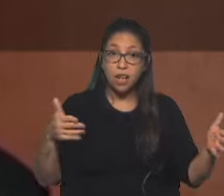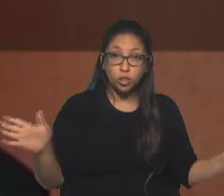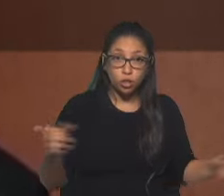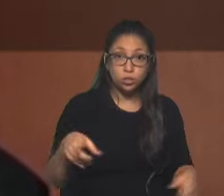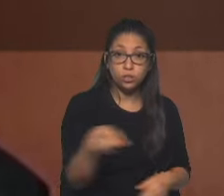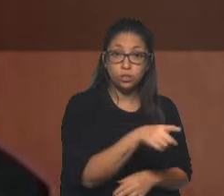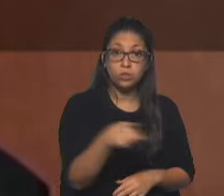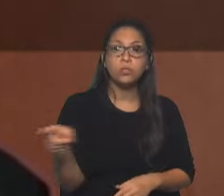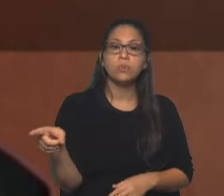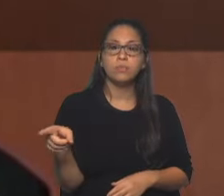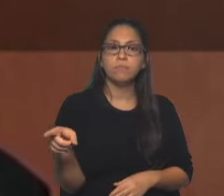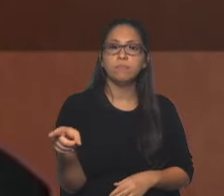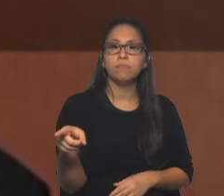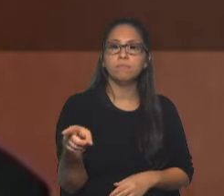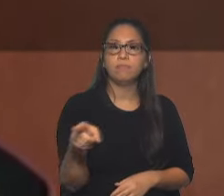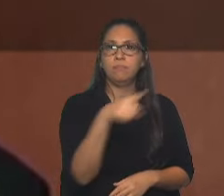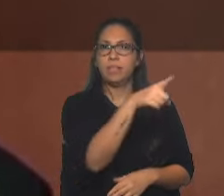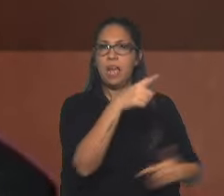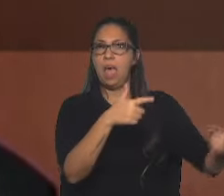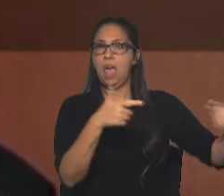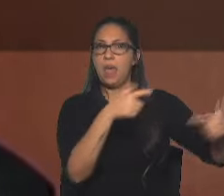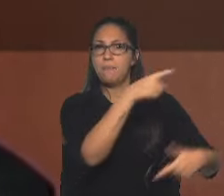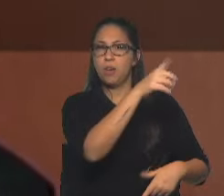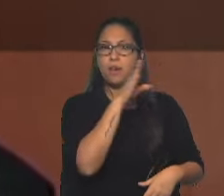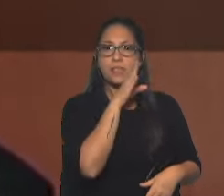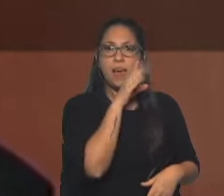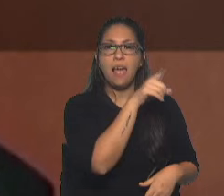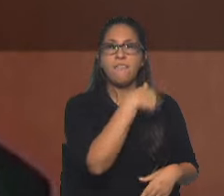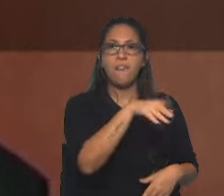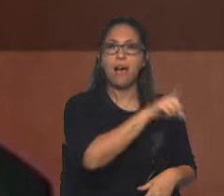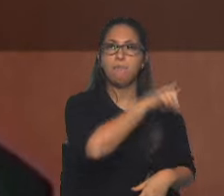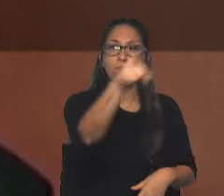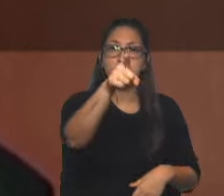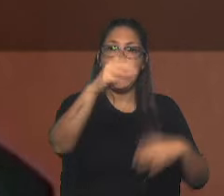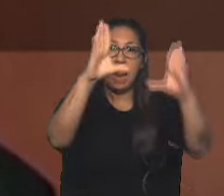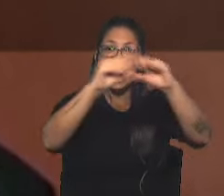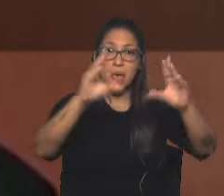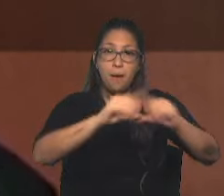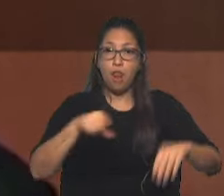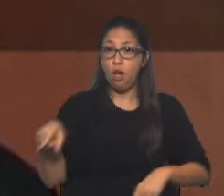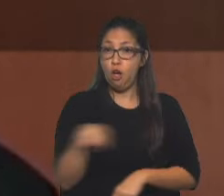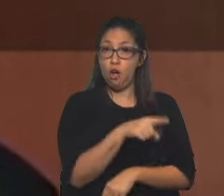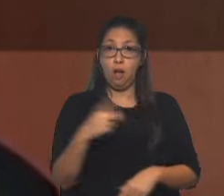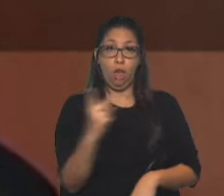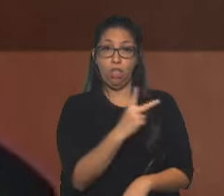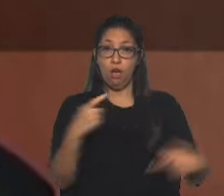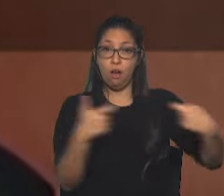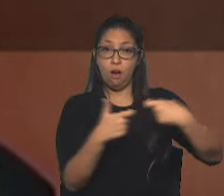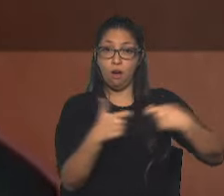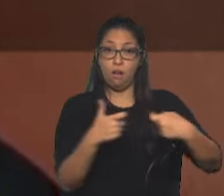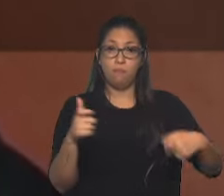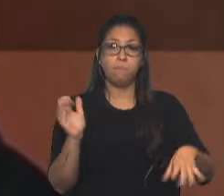القدرسية للعدو الإسرائيلي لاستهداف لبنان يعني أن الحكومة القدرسية أصبحت جزءا من